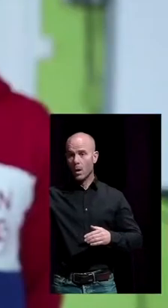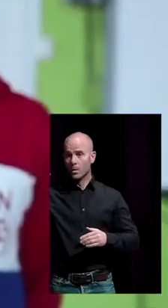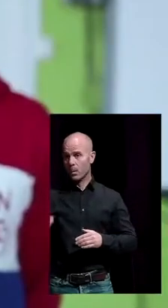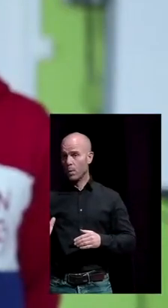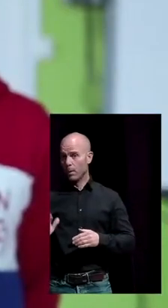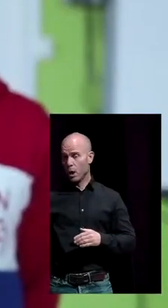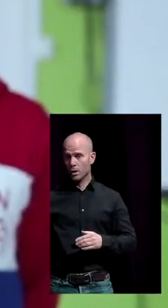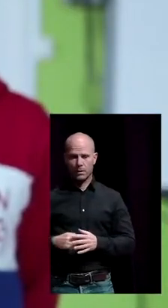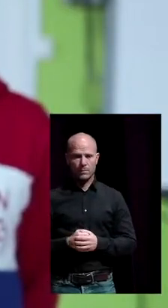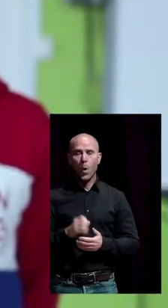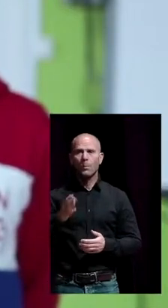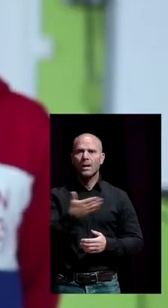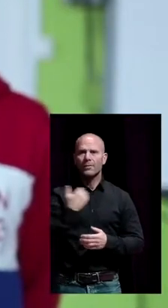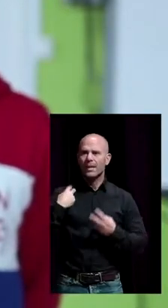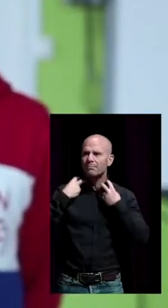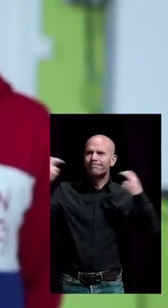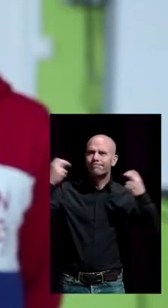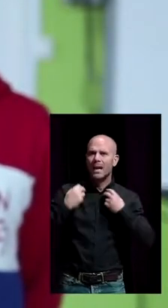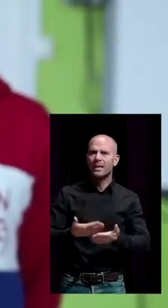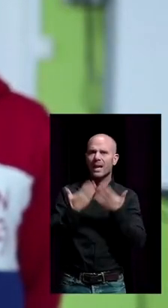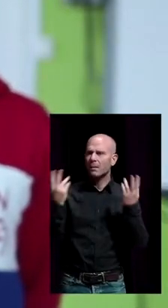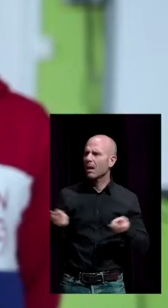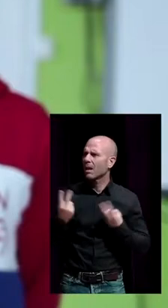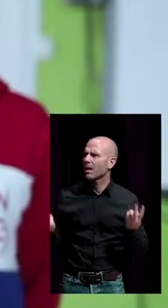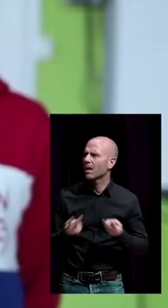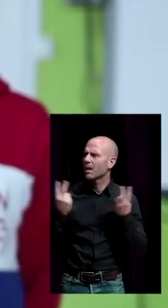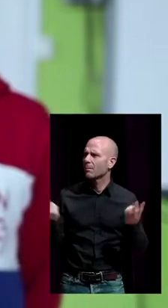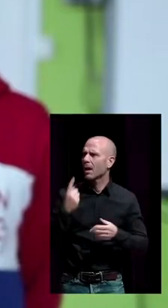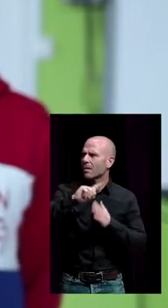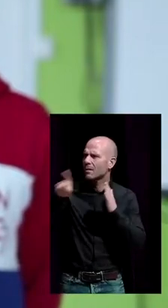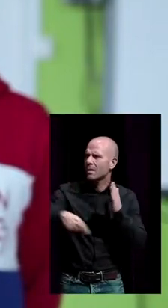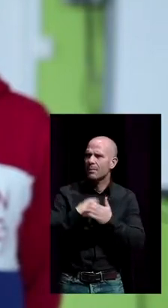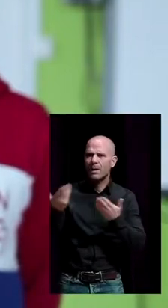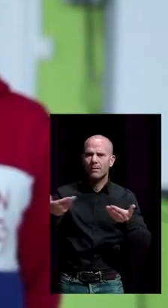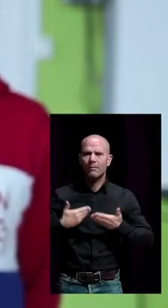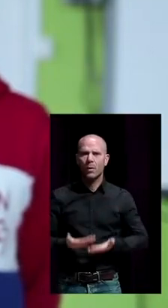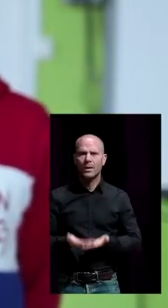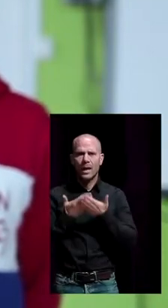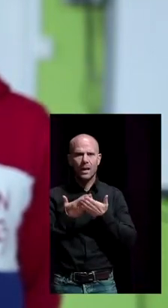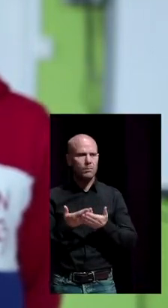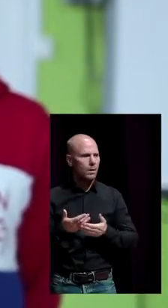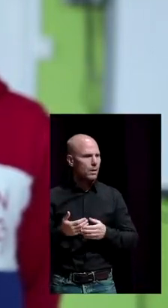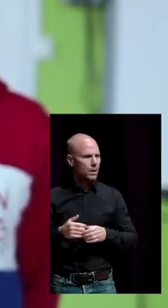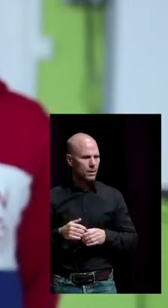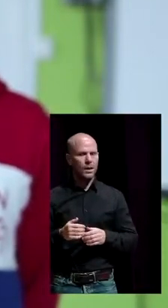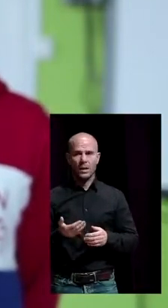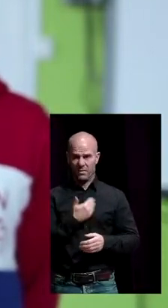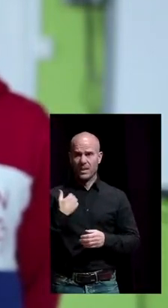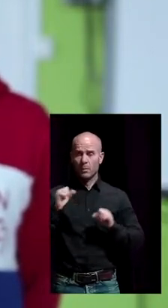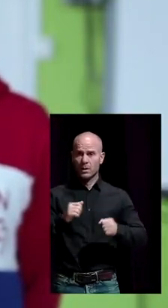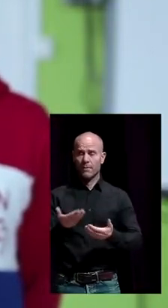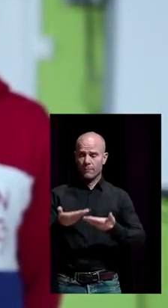När vi ropar på hjälp så dröjer det typ en timme innan vuxna kommer. Vi behöver hjälp med